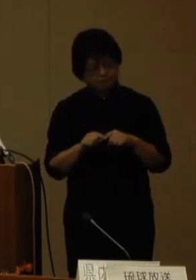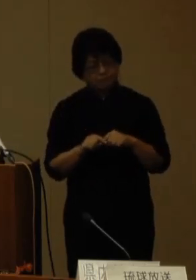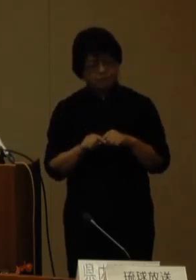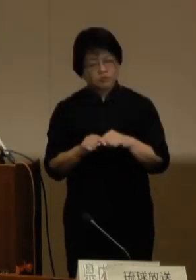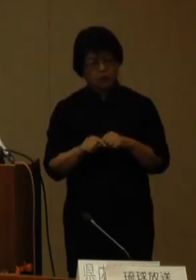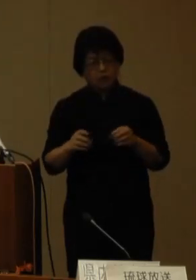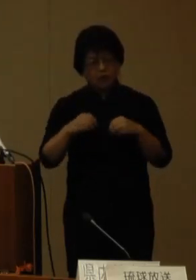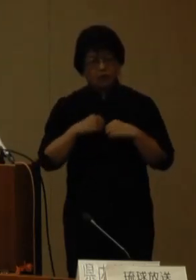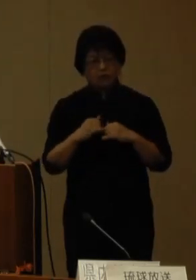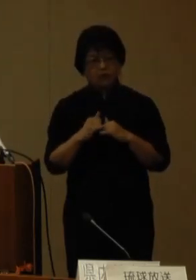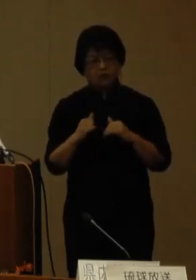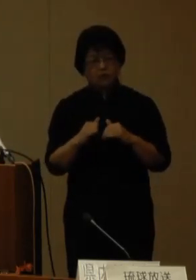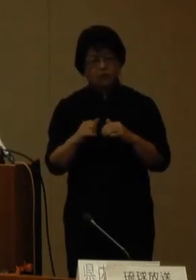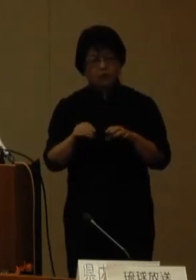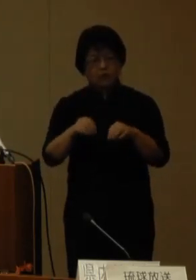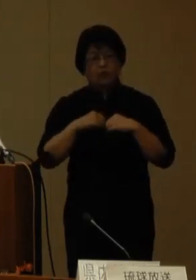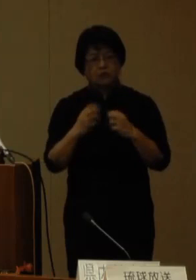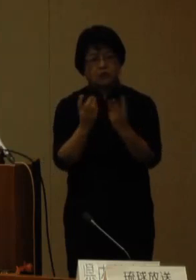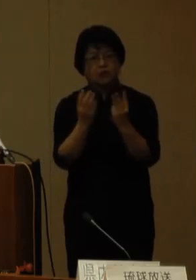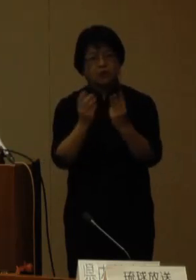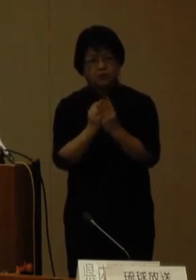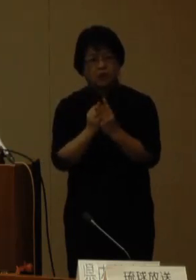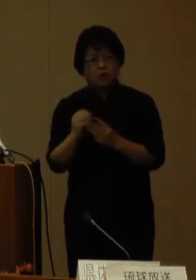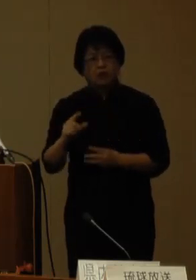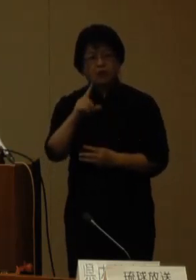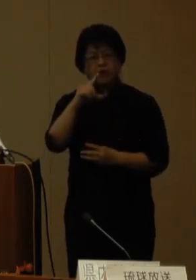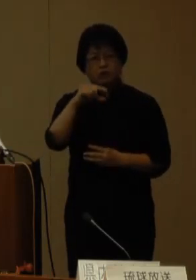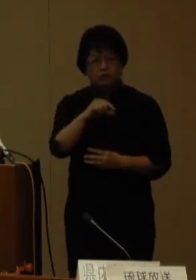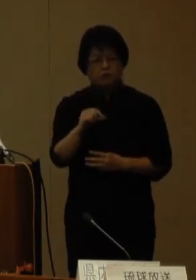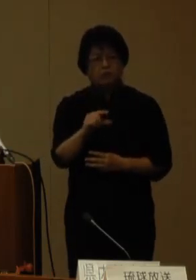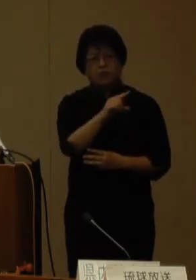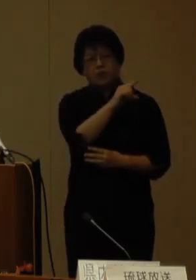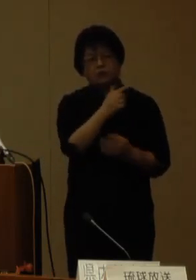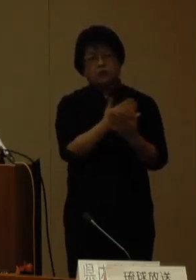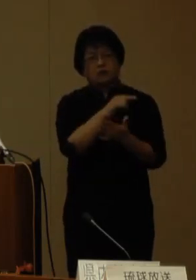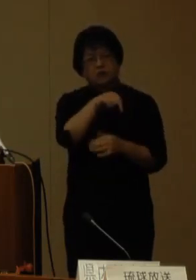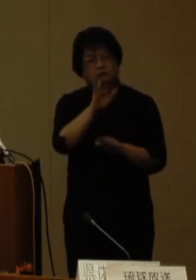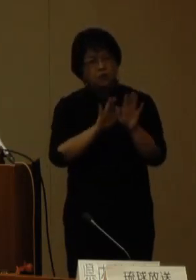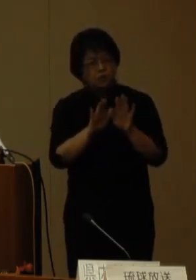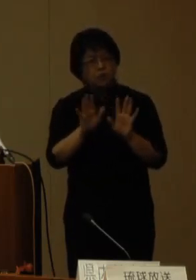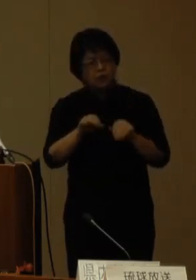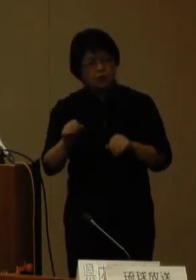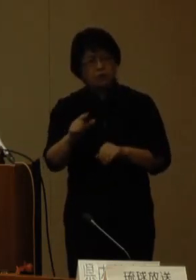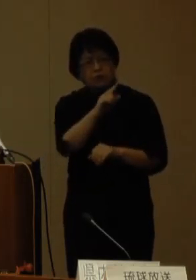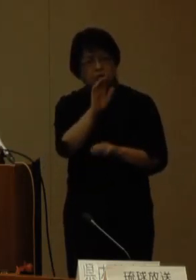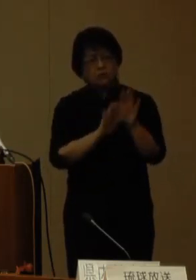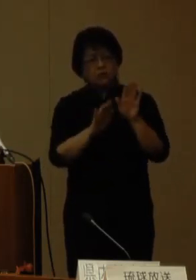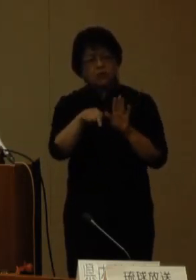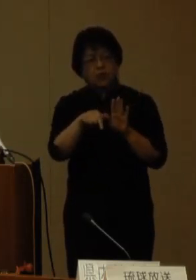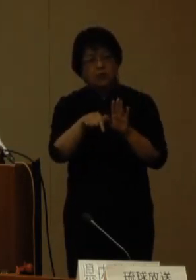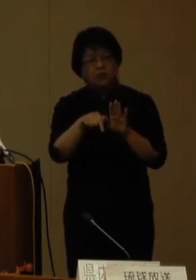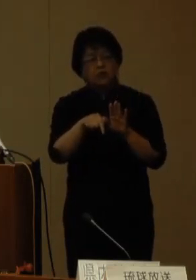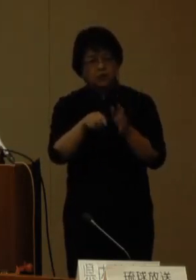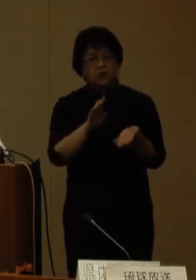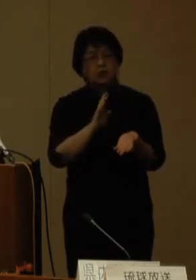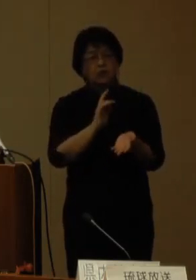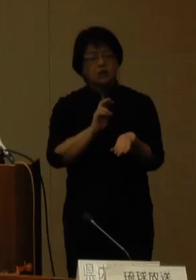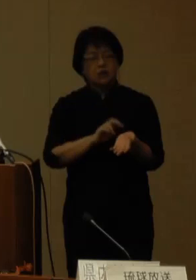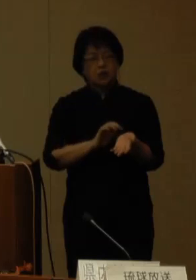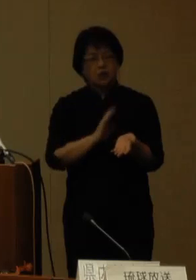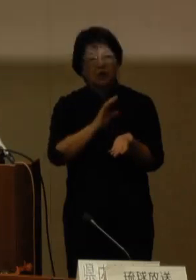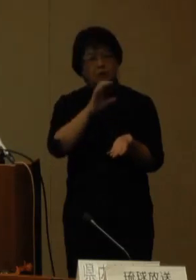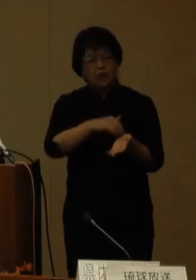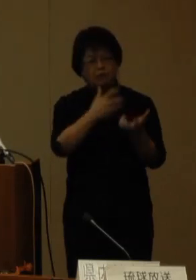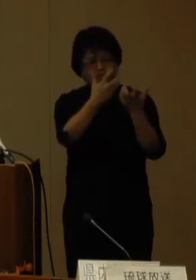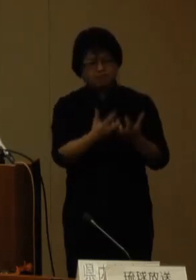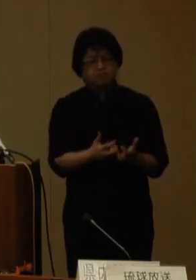ゴールデンウィーク以降その人流の増加に伴い、現在のように非常に、医療提供体制も逼迫している